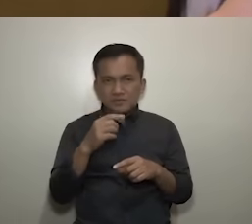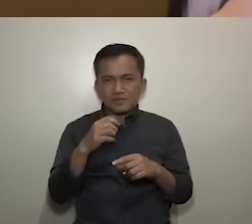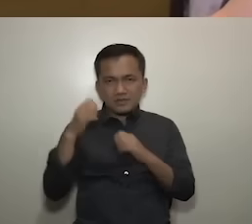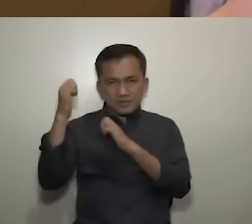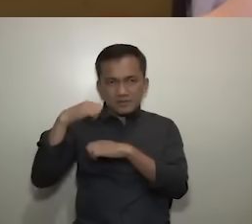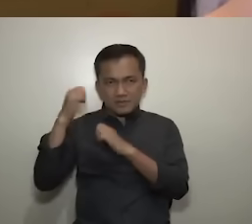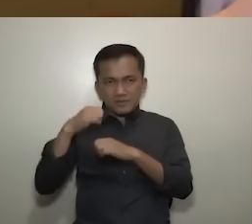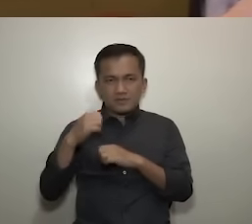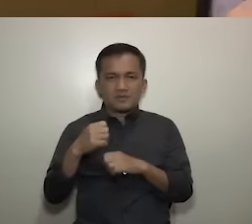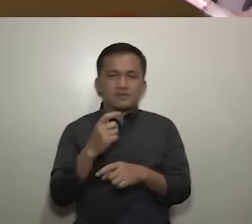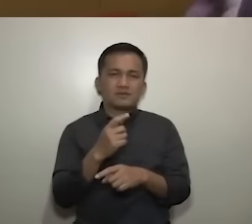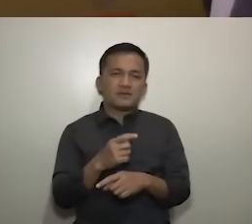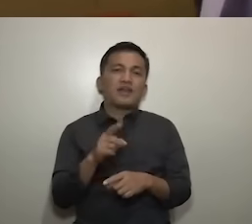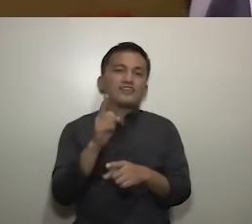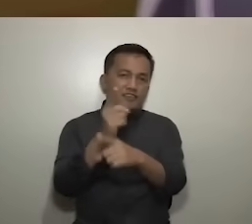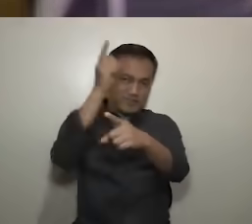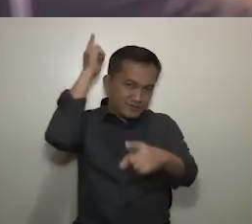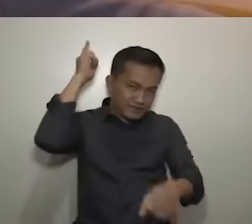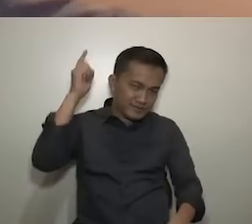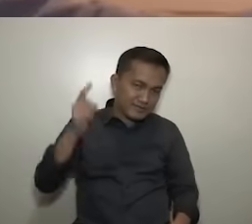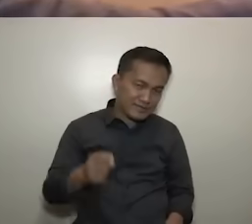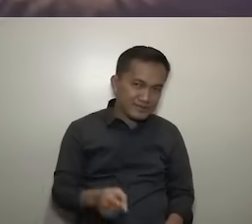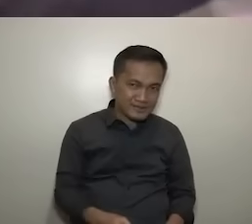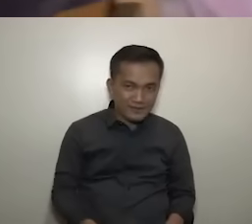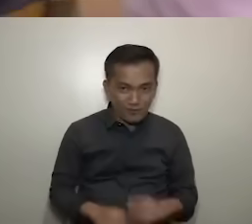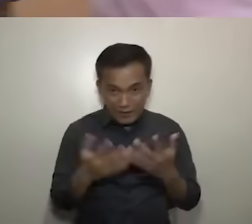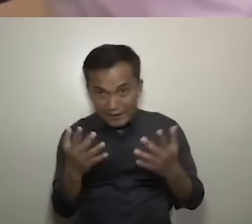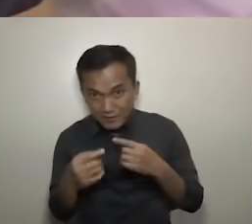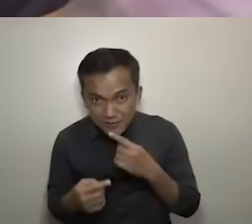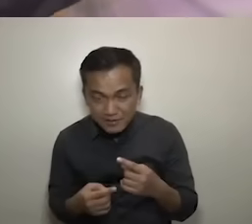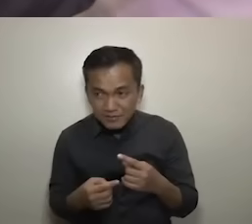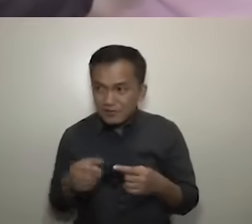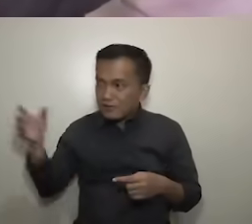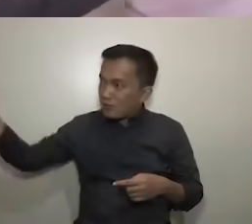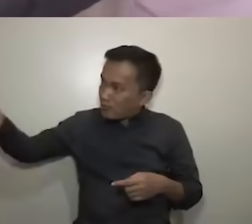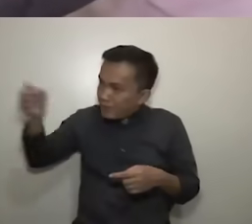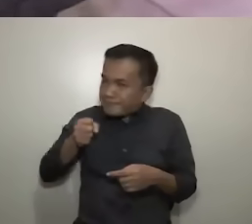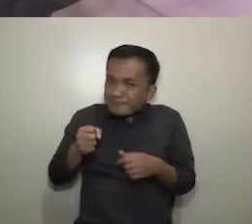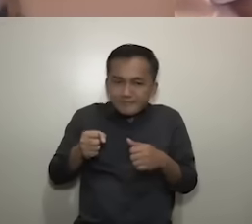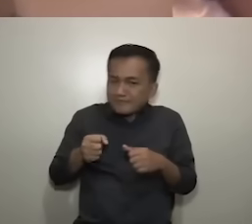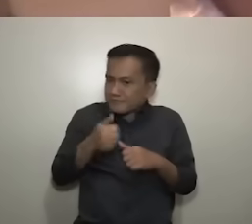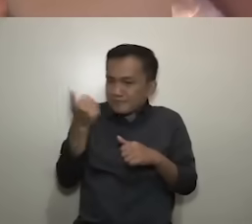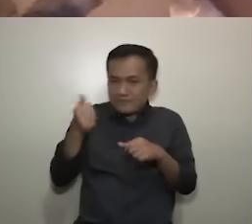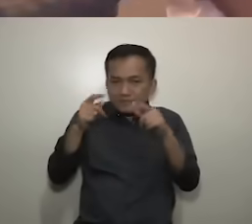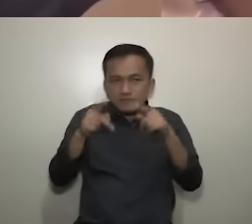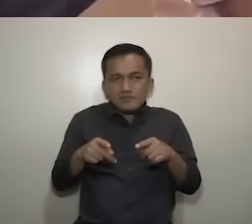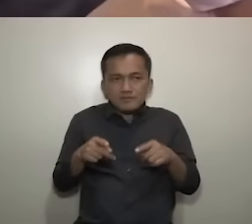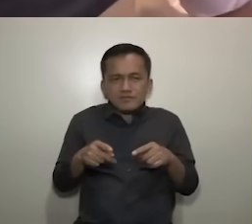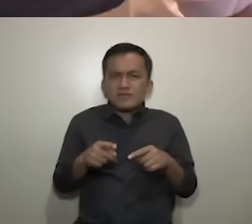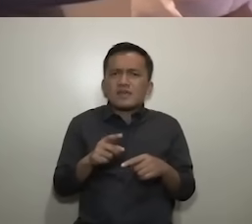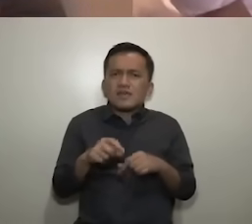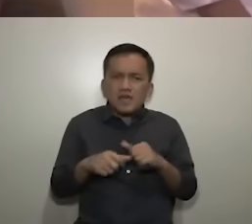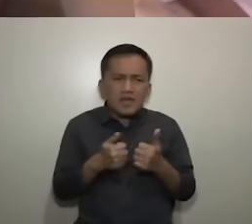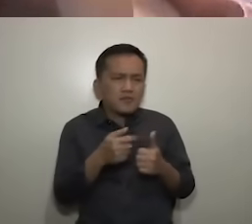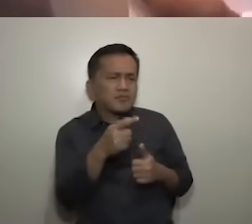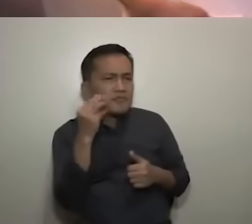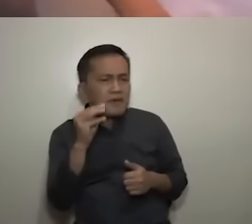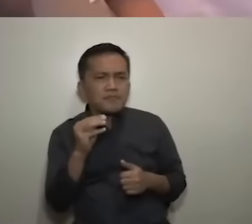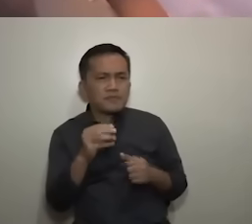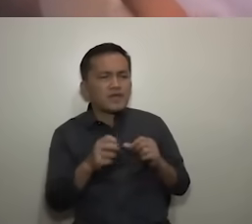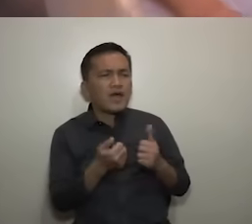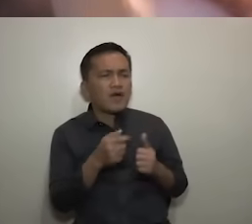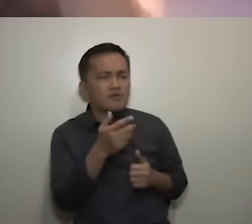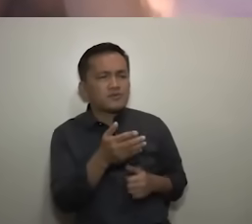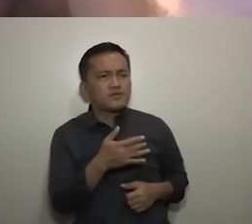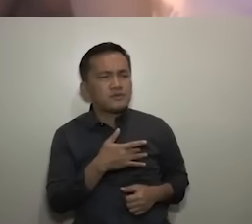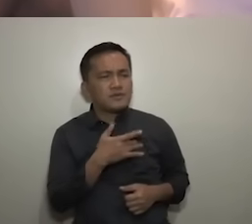expect. Yun. Ayan, sir, ha? Para wala kang masabi, kumukuha ako ng ibang tao na, hindi na ako. Ma'am, ano naramdaman mo habang ikaw, ma'am,